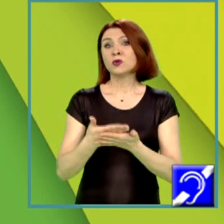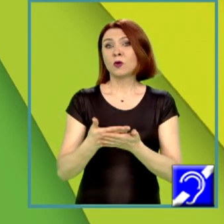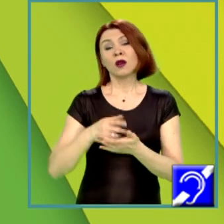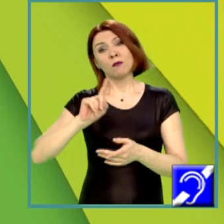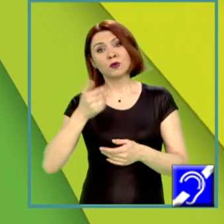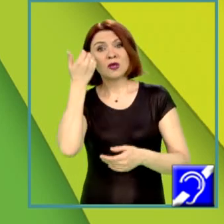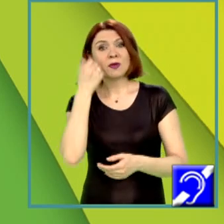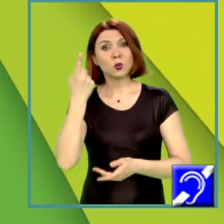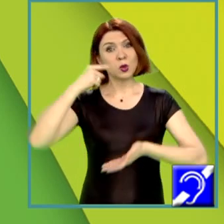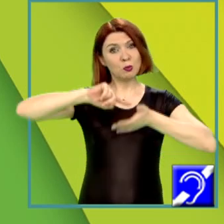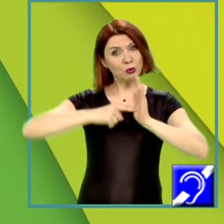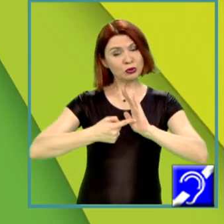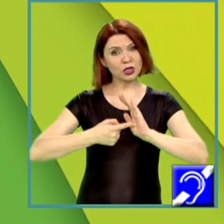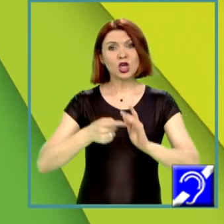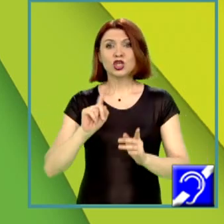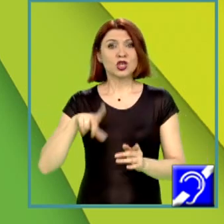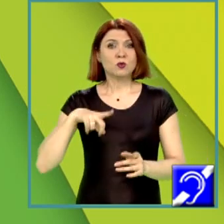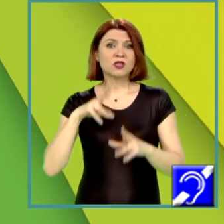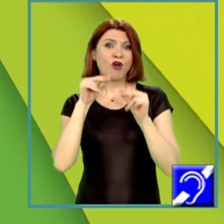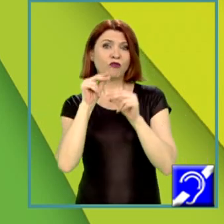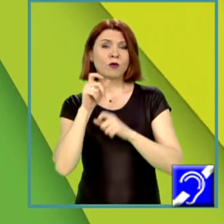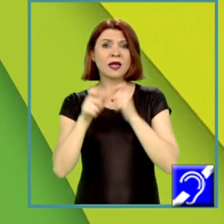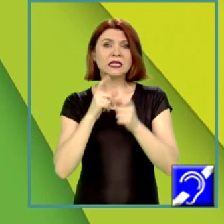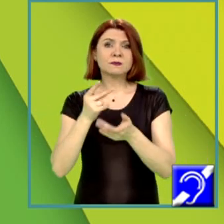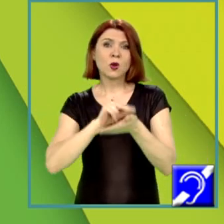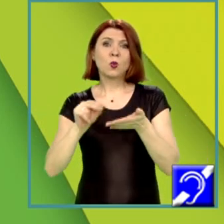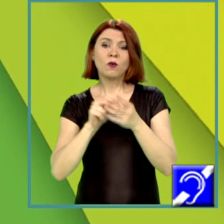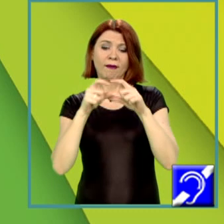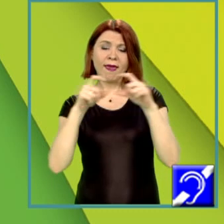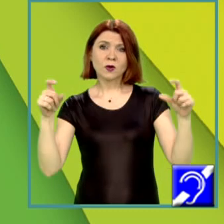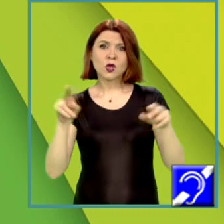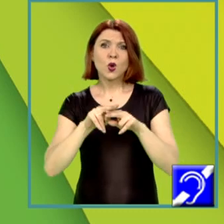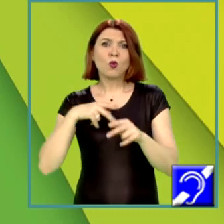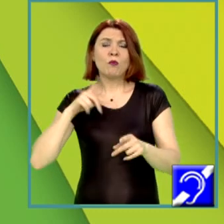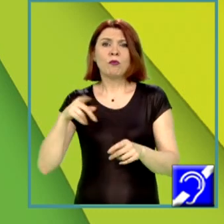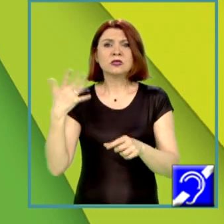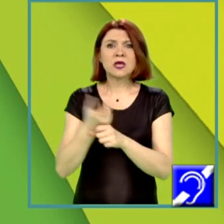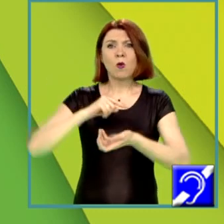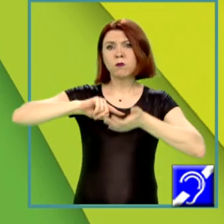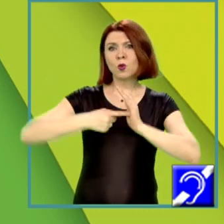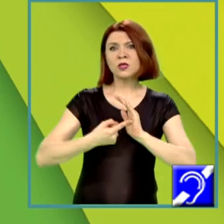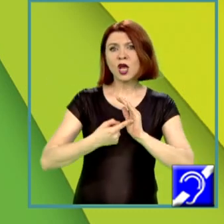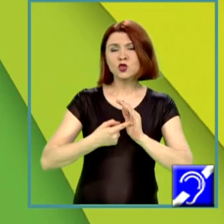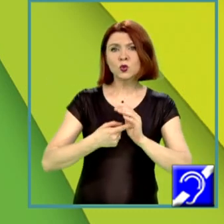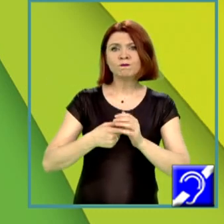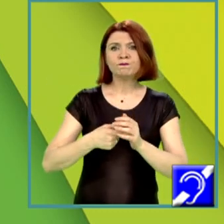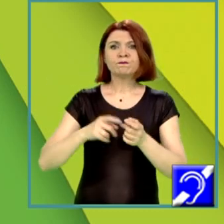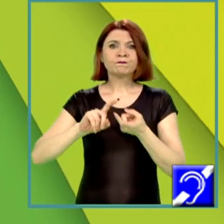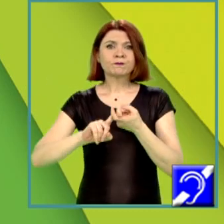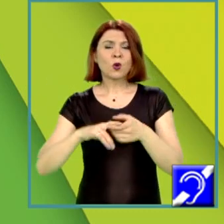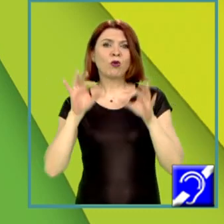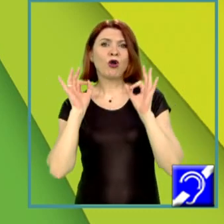aș putea pierde un punct și nefiind vorba despre un enunț Cum aș putea să obțin punctajul referitor la